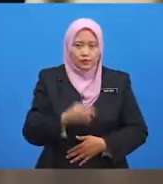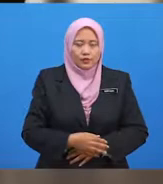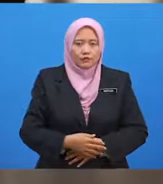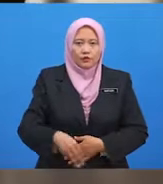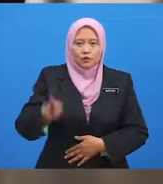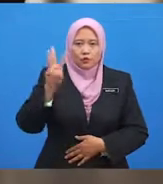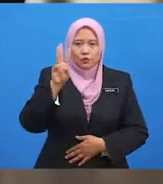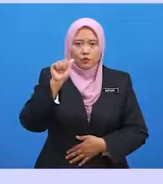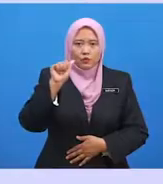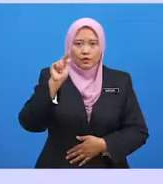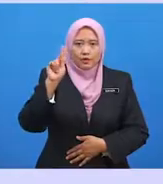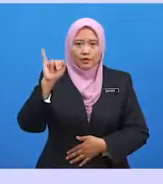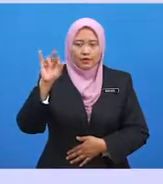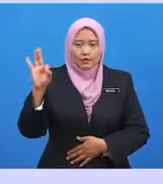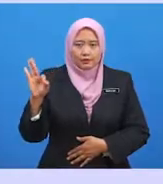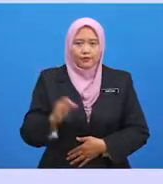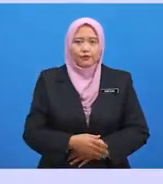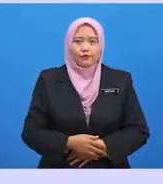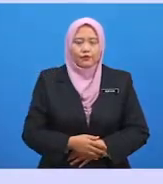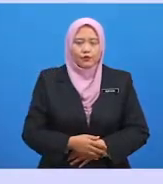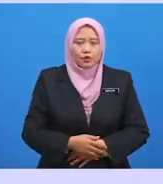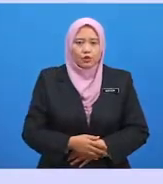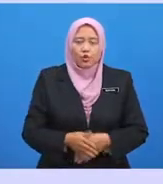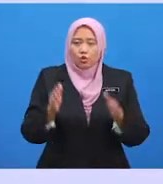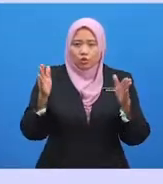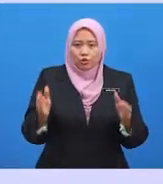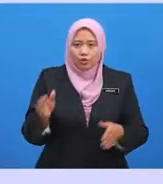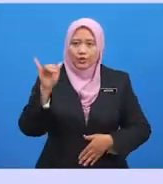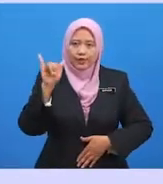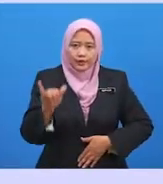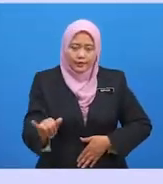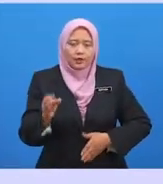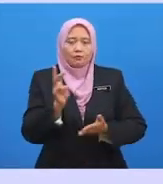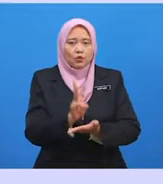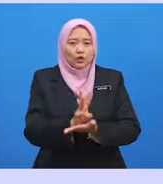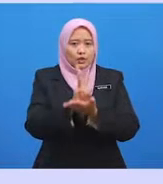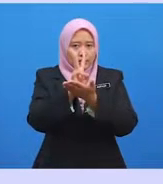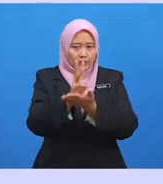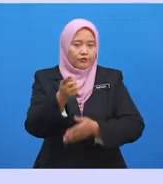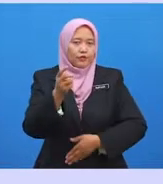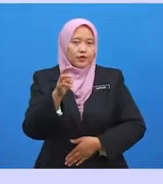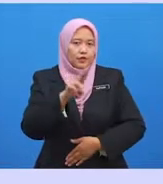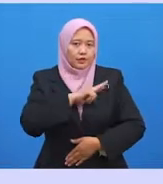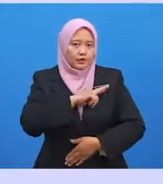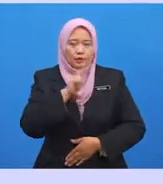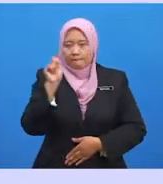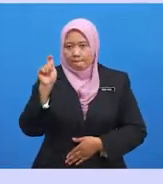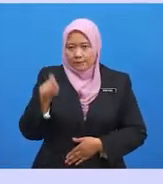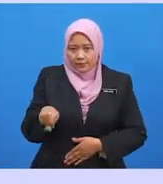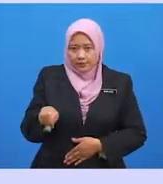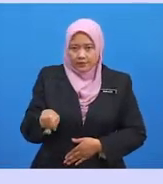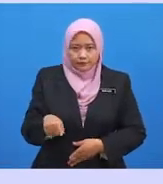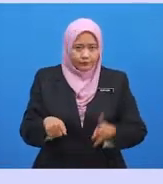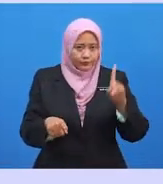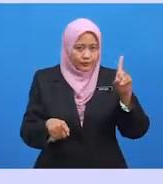wajib wakif atau orang yang mewakafkan harta mestilah pertama